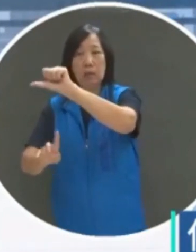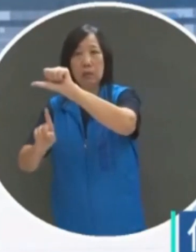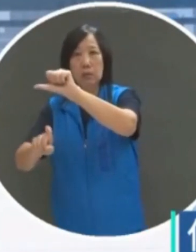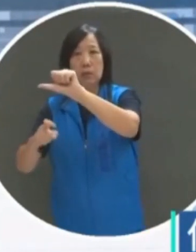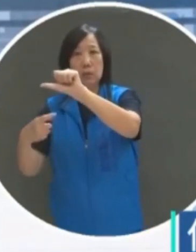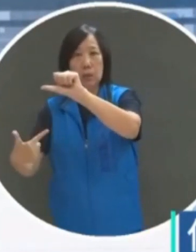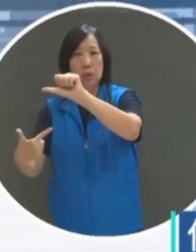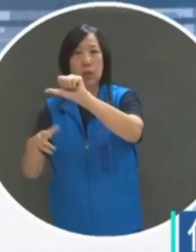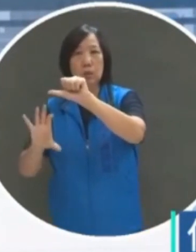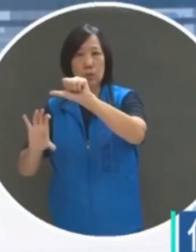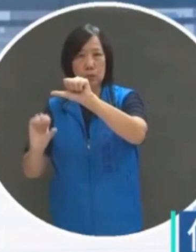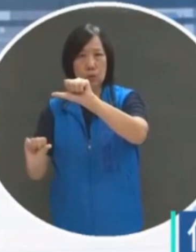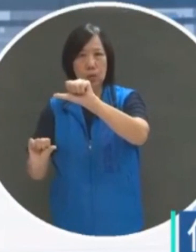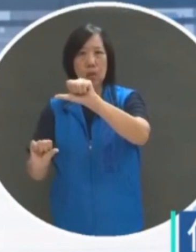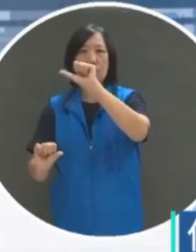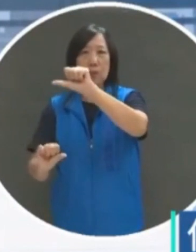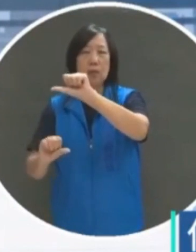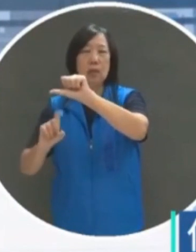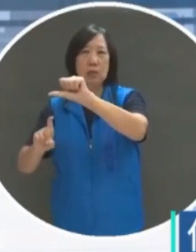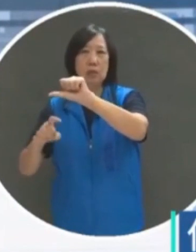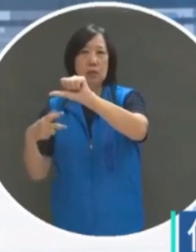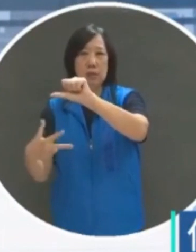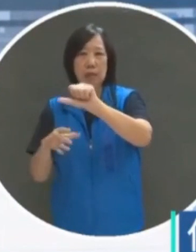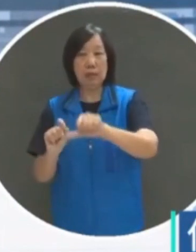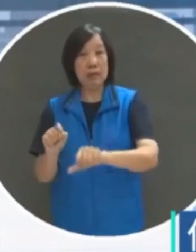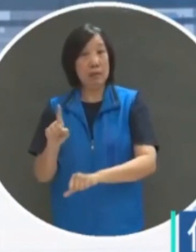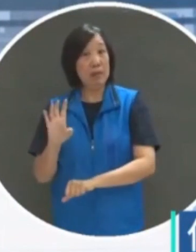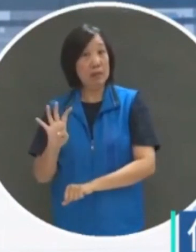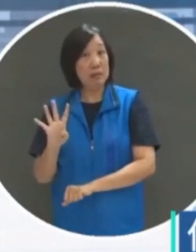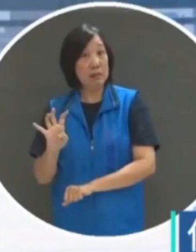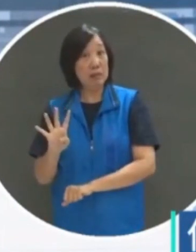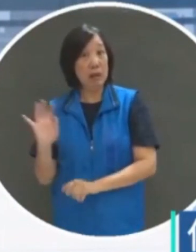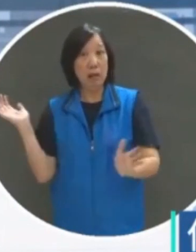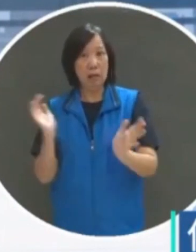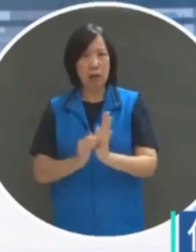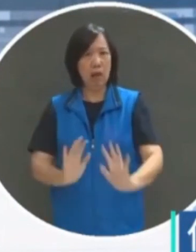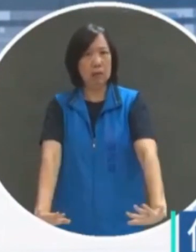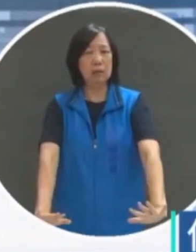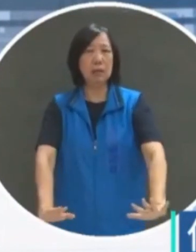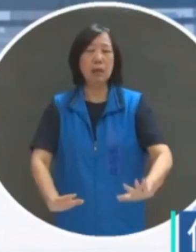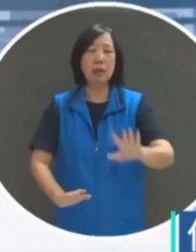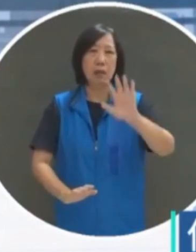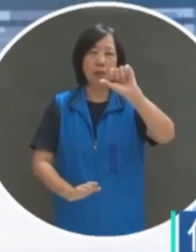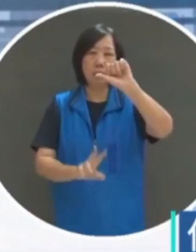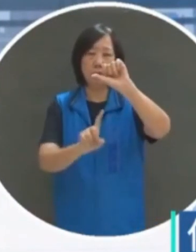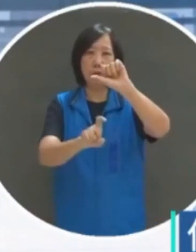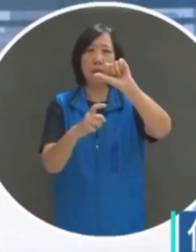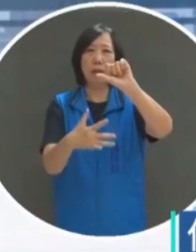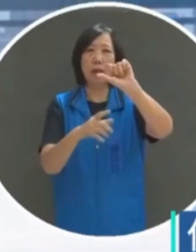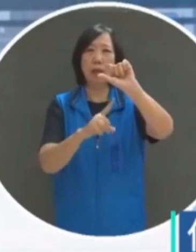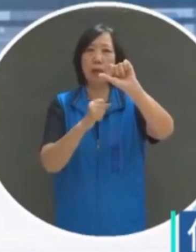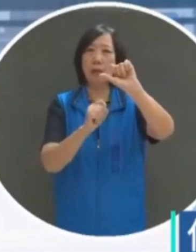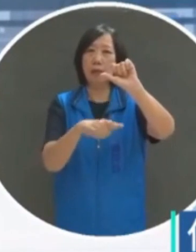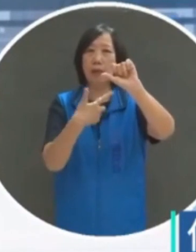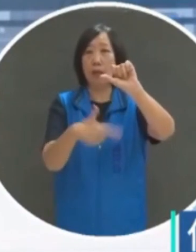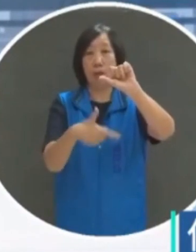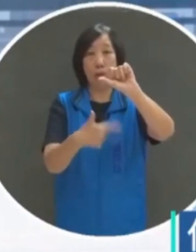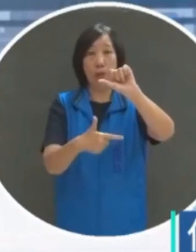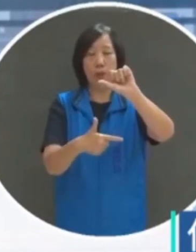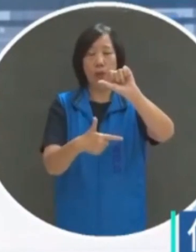把最近5天，从14号我们确诊18个，